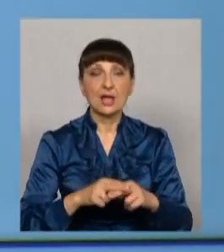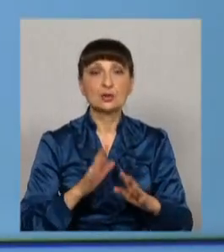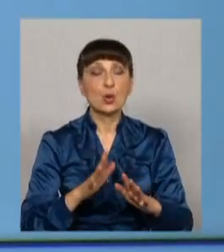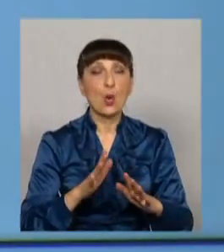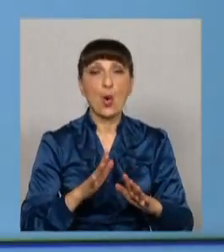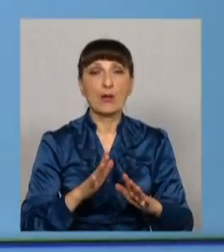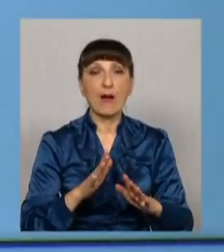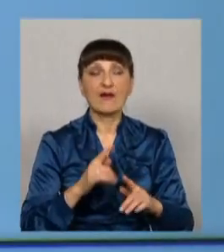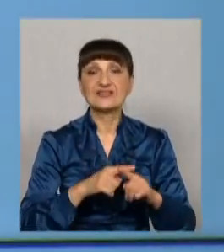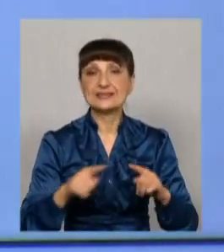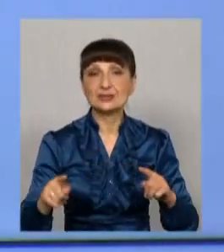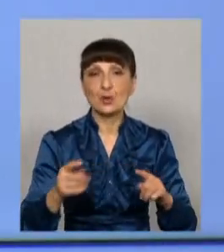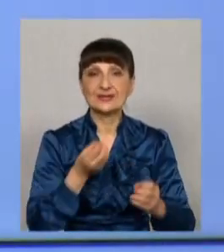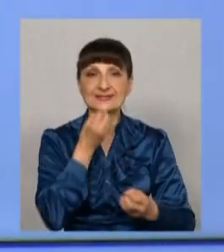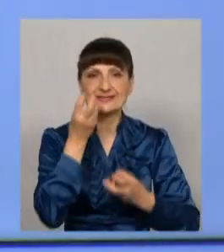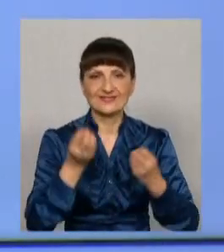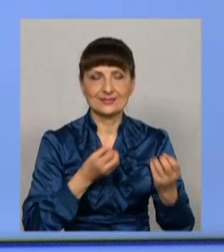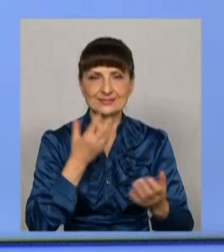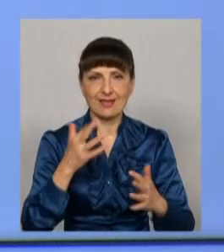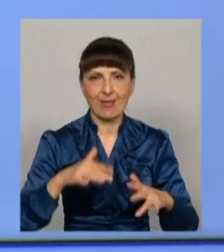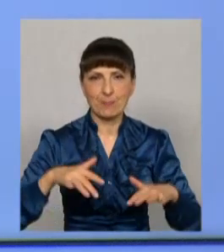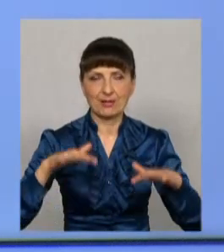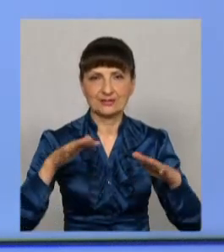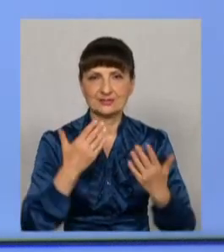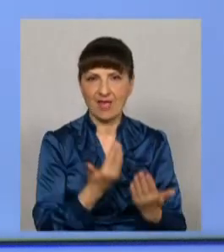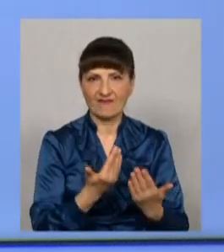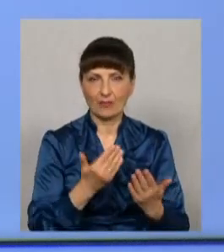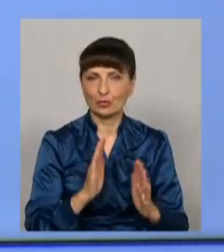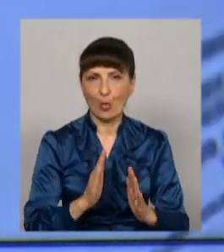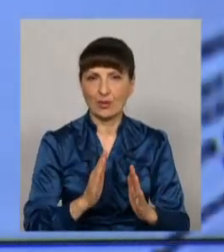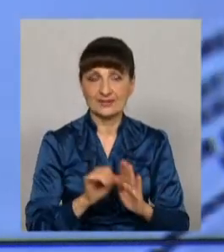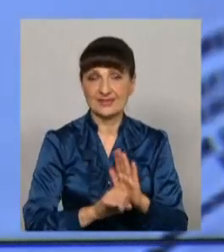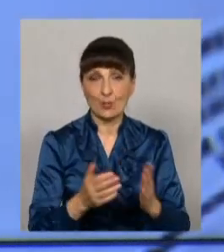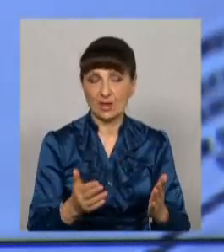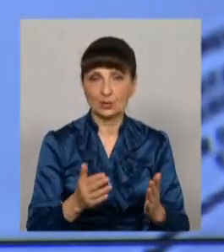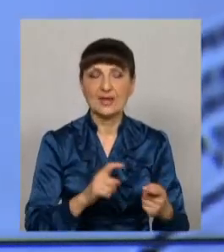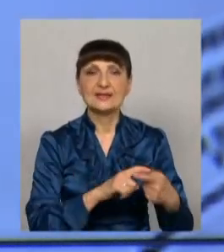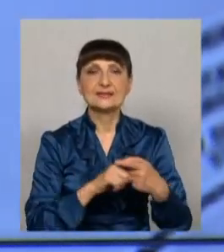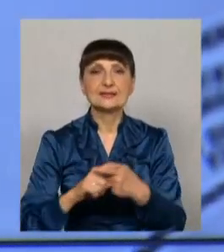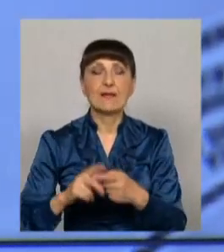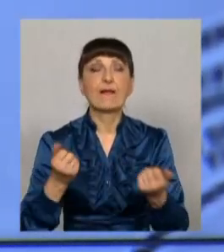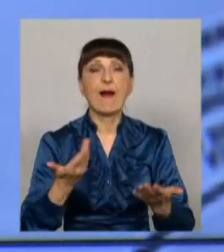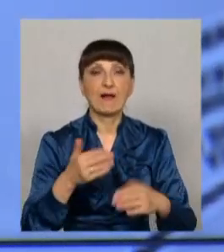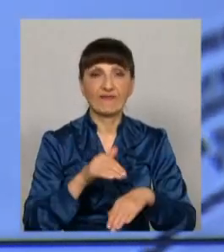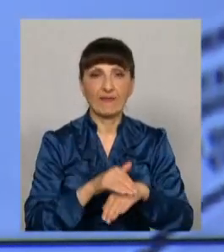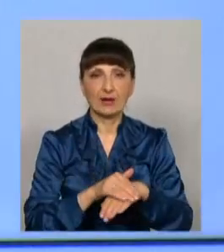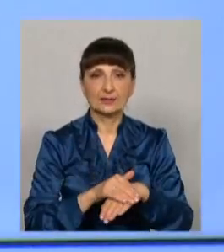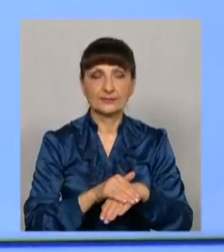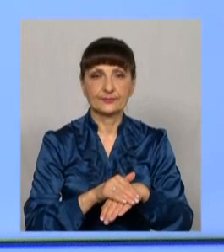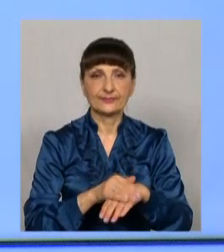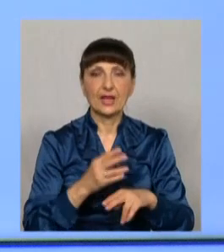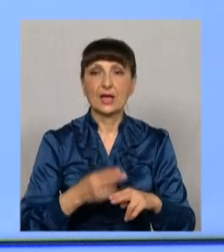характеризуется только в сезон цветения пыльцы растений. Сопровождается оно клиническими проявлениями,